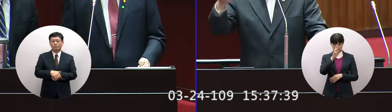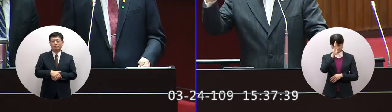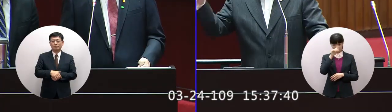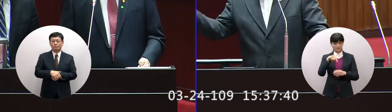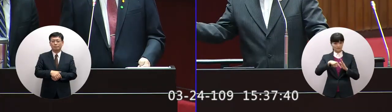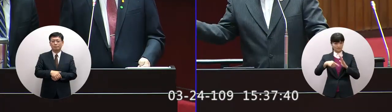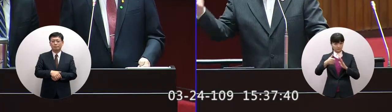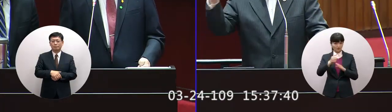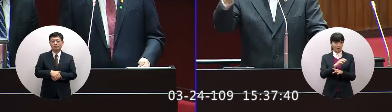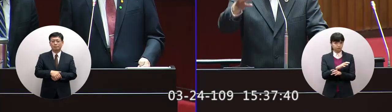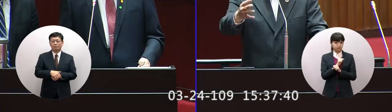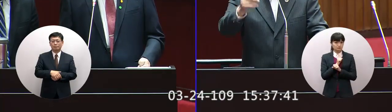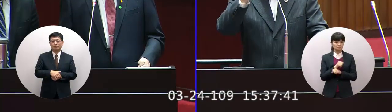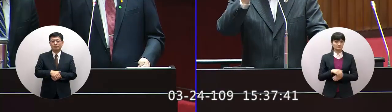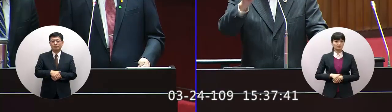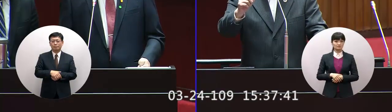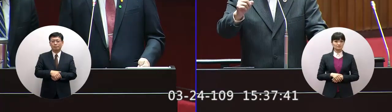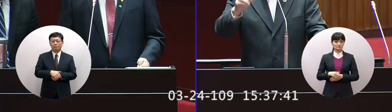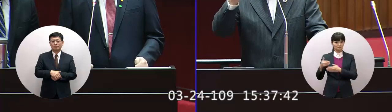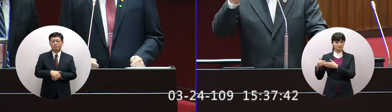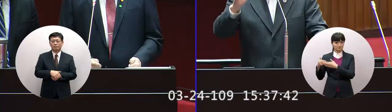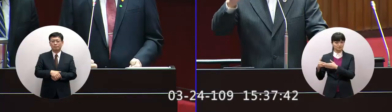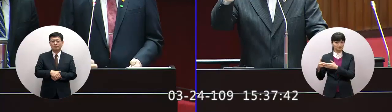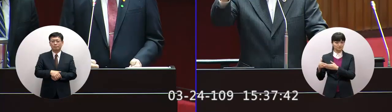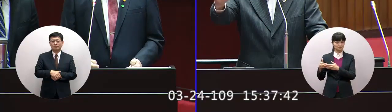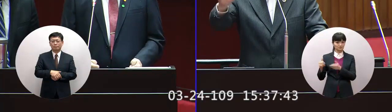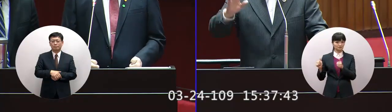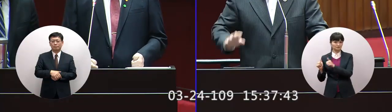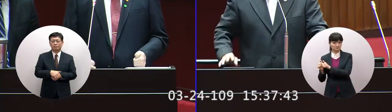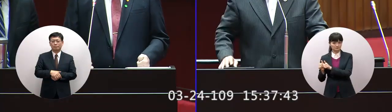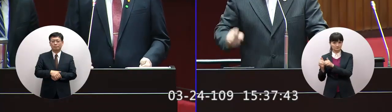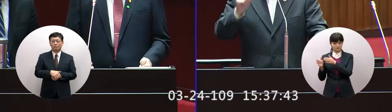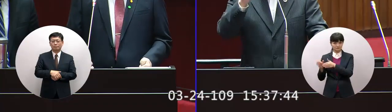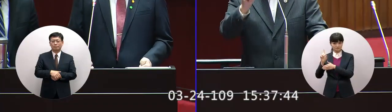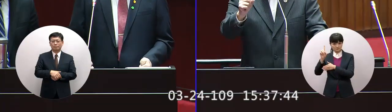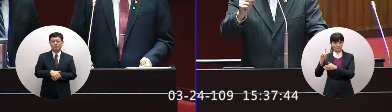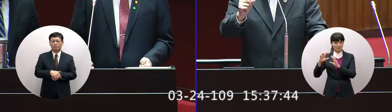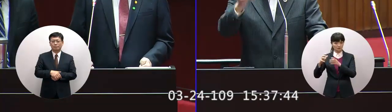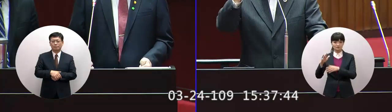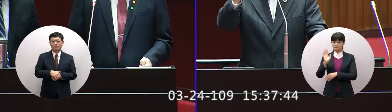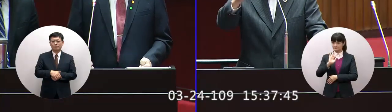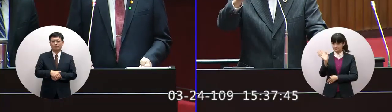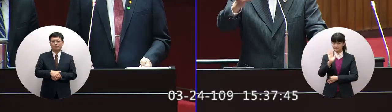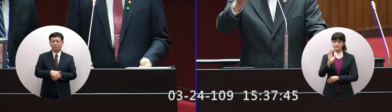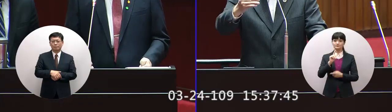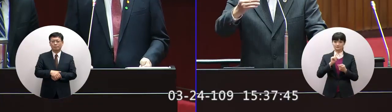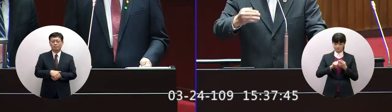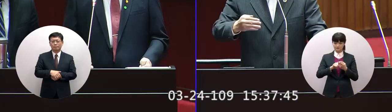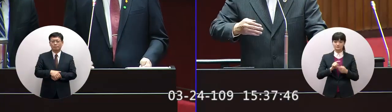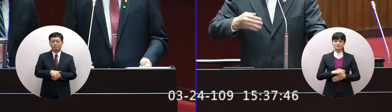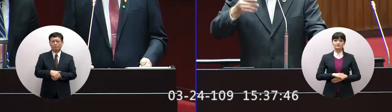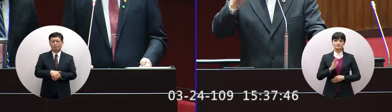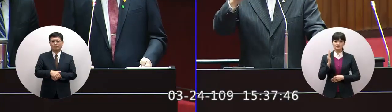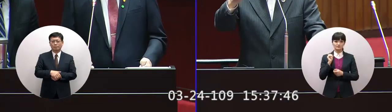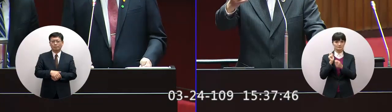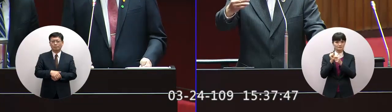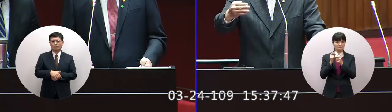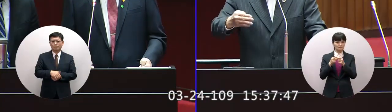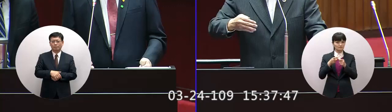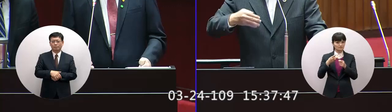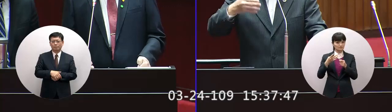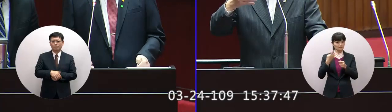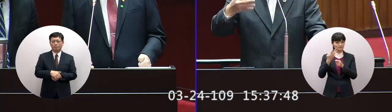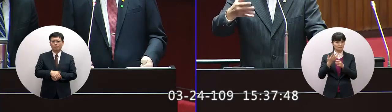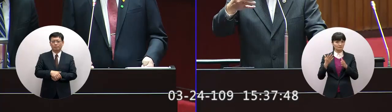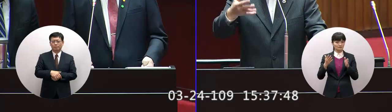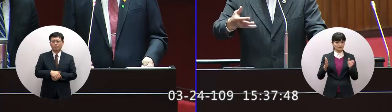我们要从中国大陆移出一些东西是正确的，不能全部依赖一个国家。但是这几年每年的跟中国大